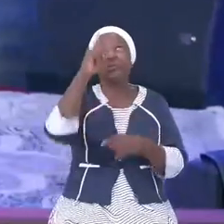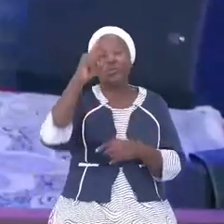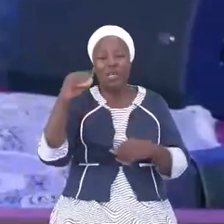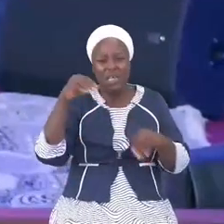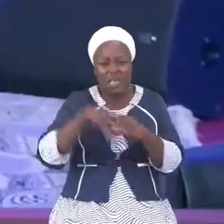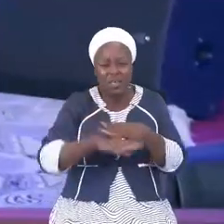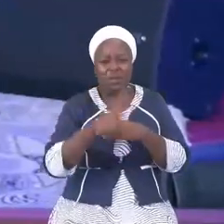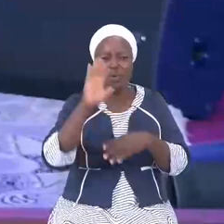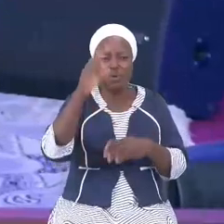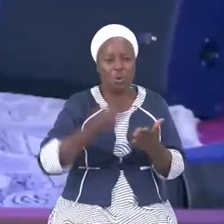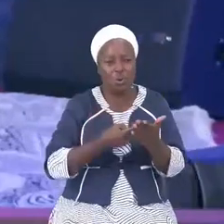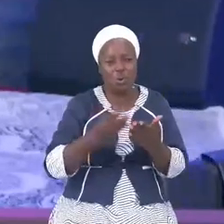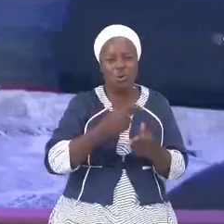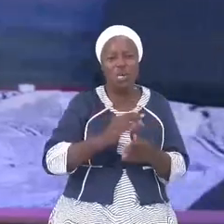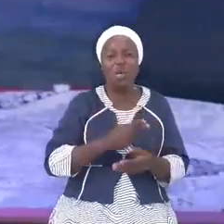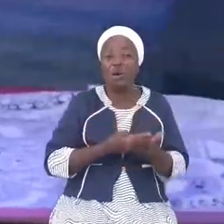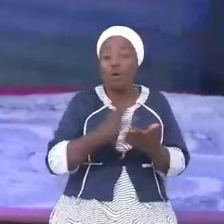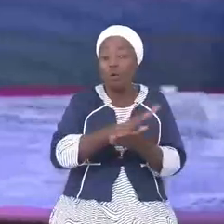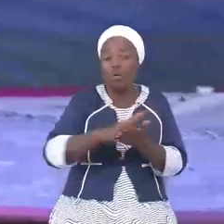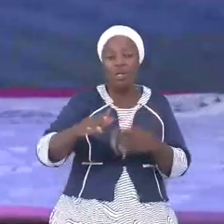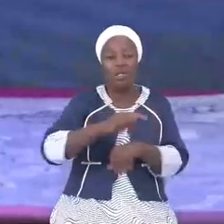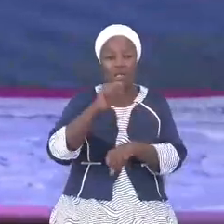ma prière est montée jusqu'à toi.